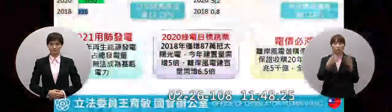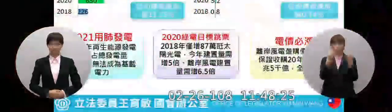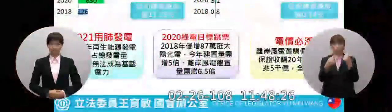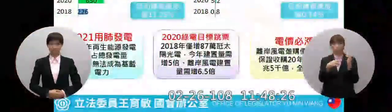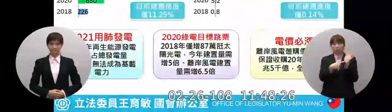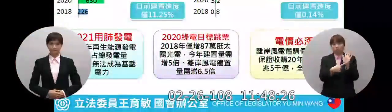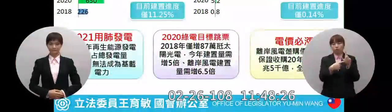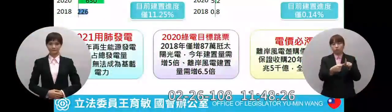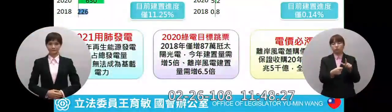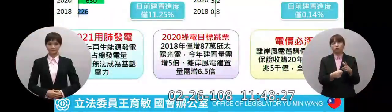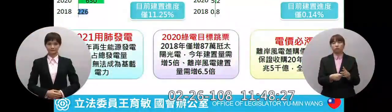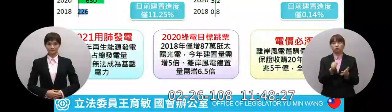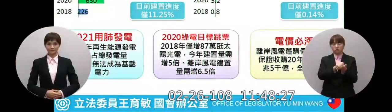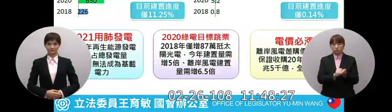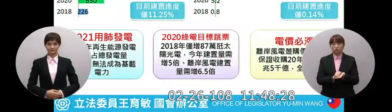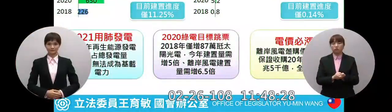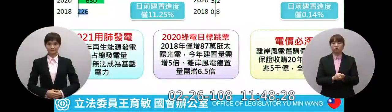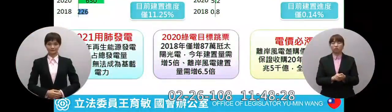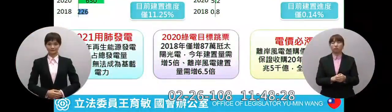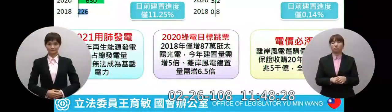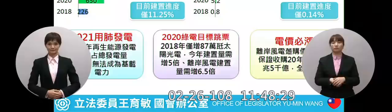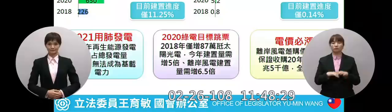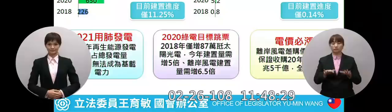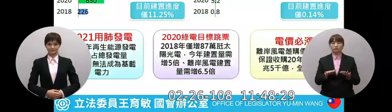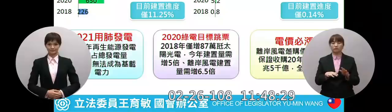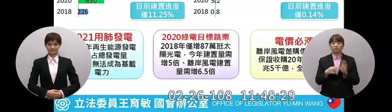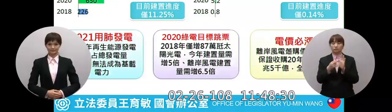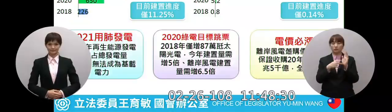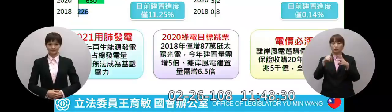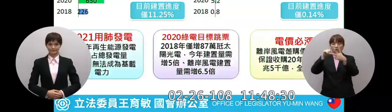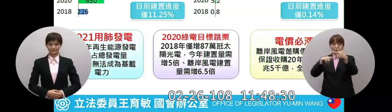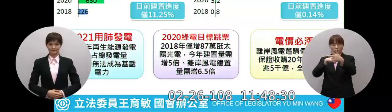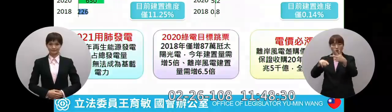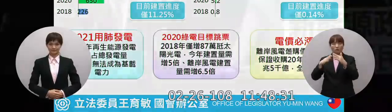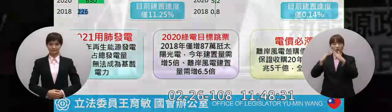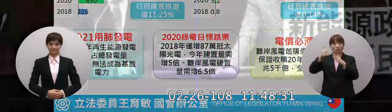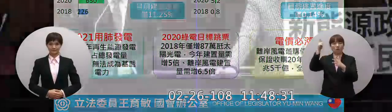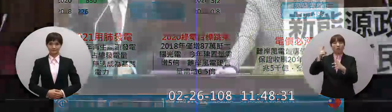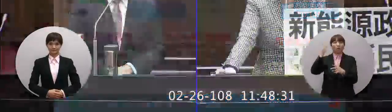来，苏院长，今天你说朱立伦市长是